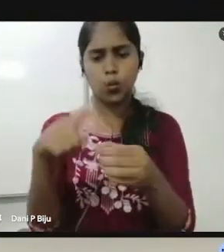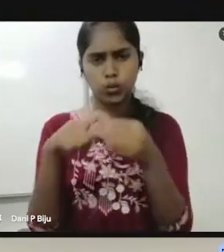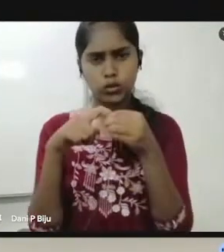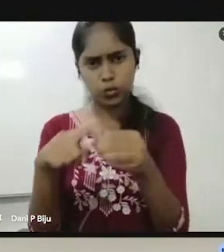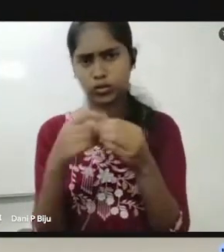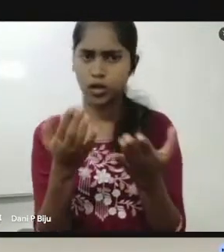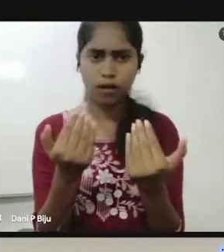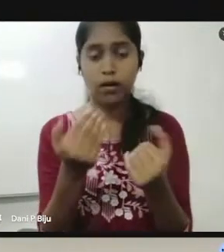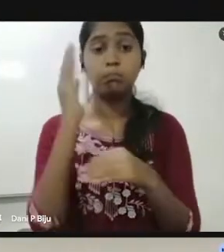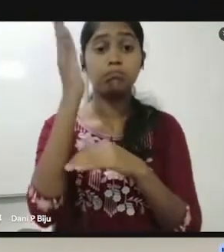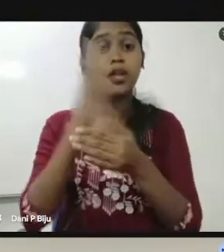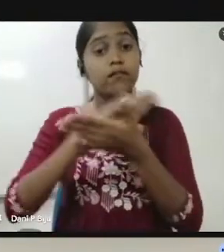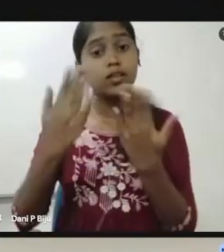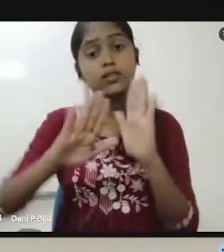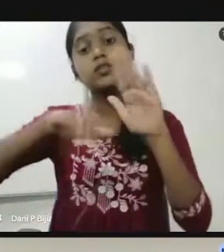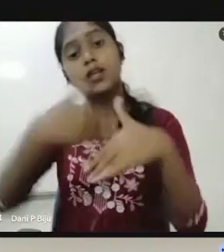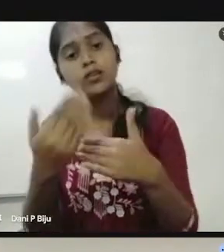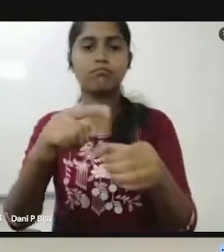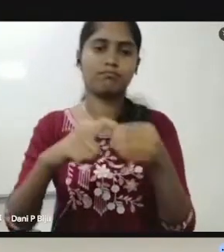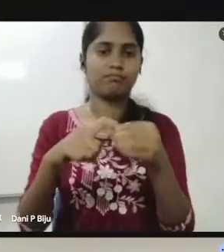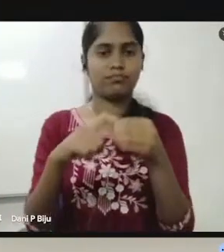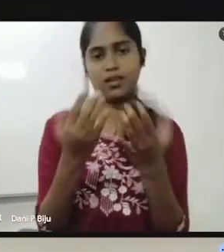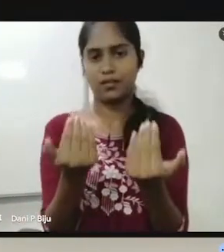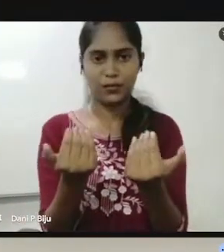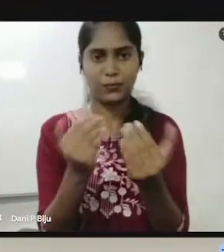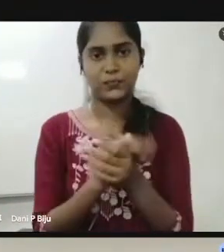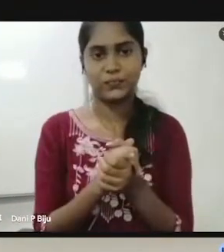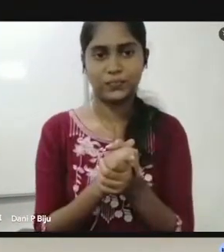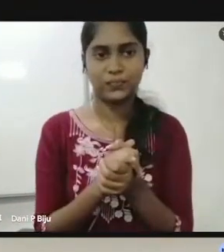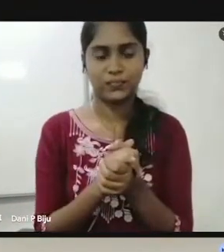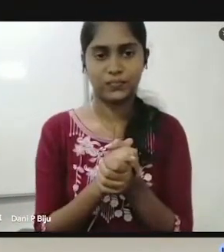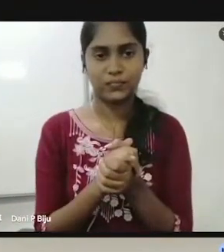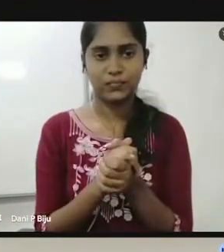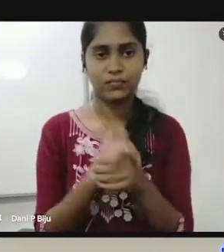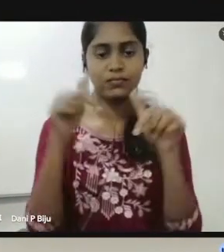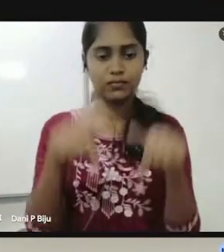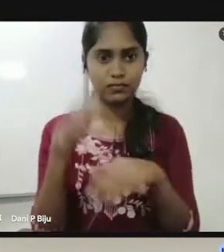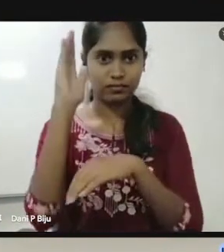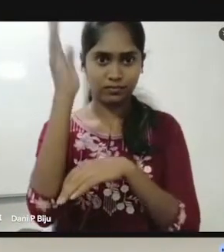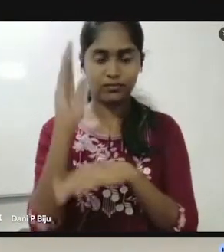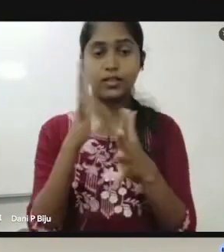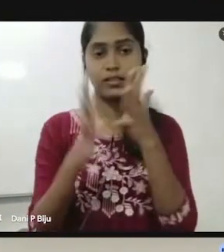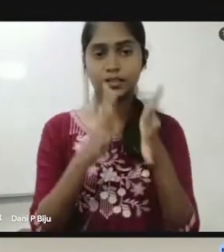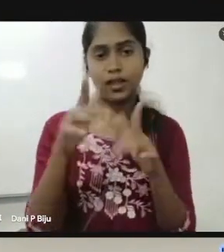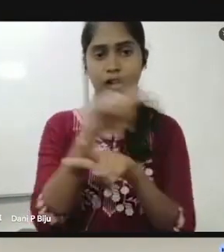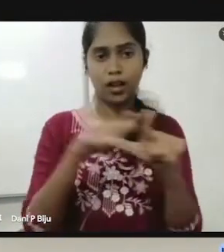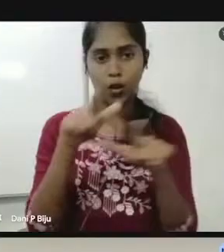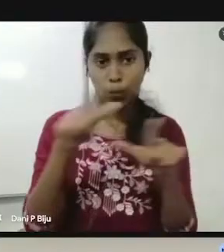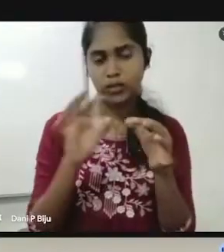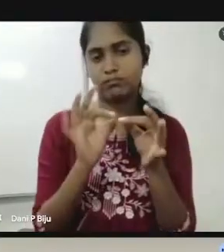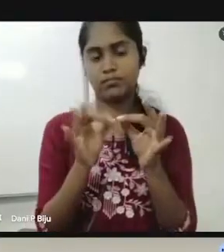പ്രസന്റേഷന് ശേഷം ചോദ്യങ്ങൾ ചോദിക്കാനുള്ള അവസരം നൽകുന്നതാണ്. ഇന്നത്തെ ഈ സെഷന്റെ സൈൻ ലാംഗ്വേജ് പരിഭാഷയുണ്ട്.